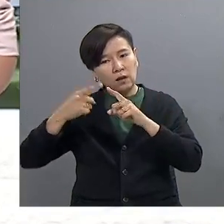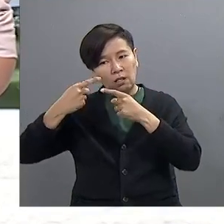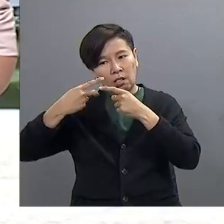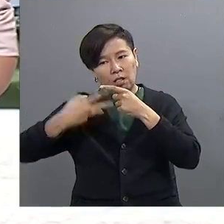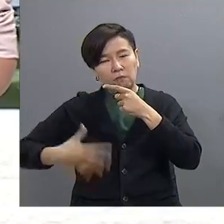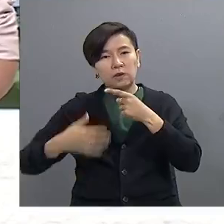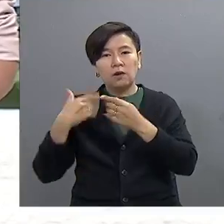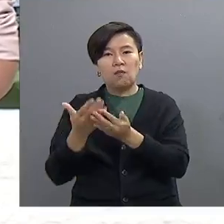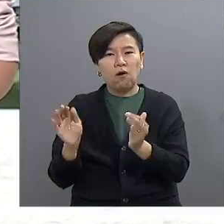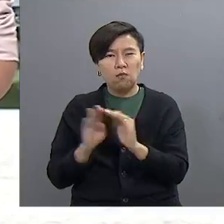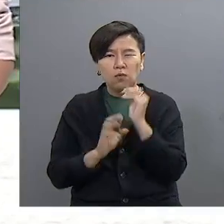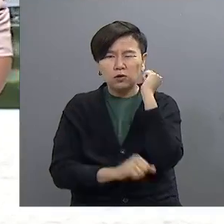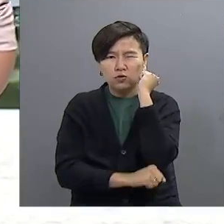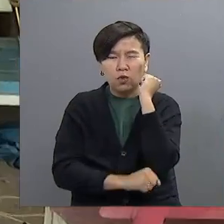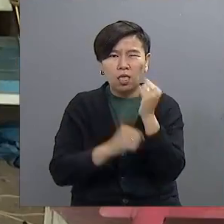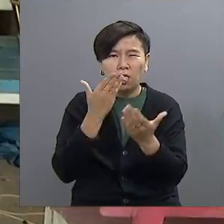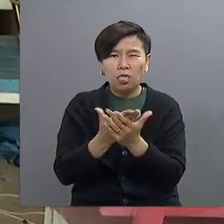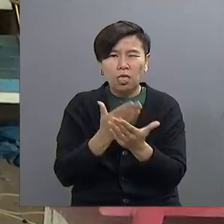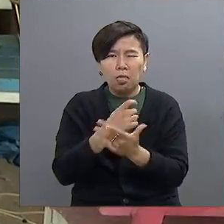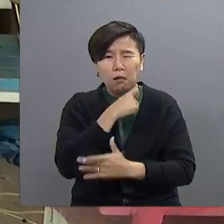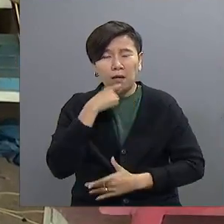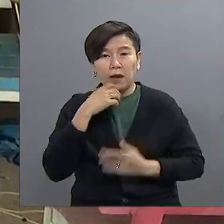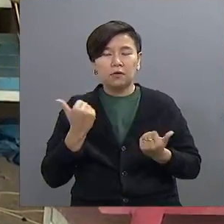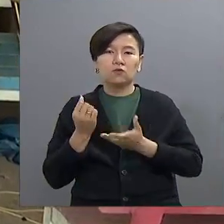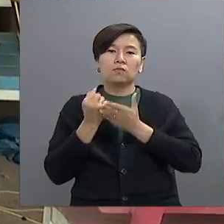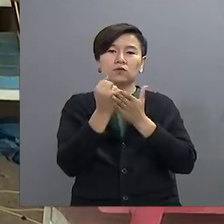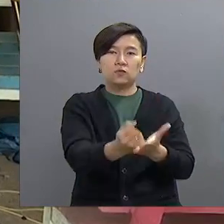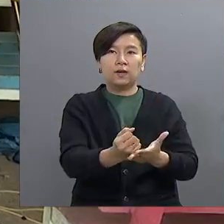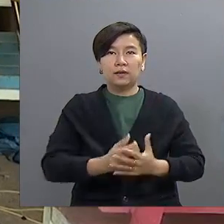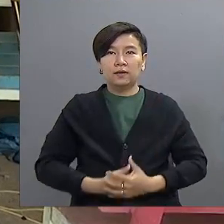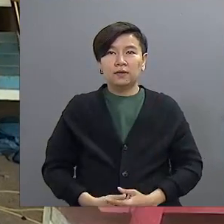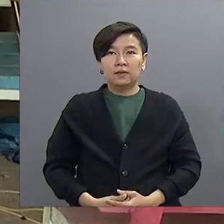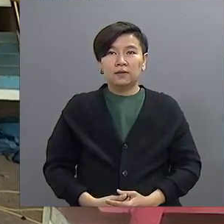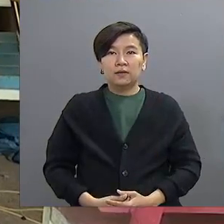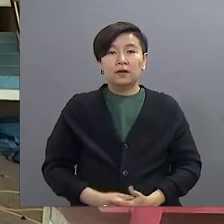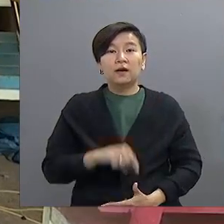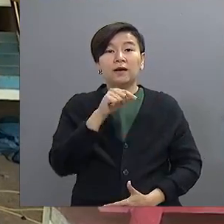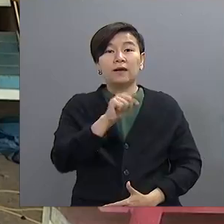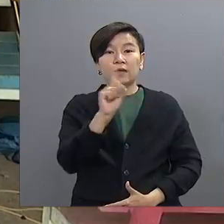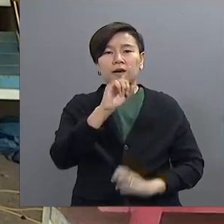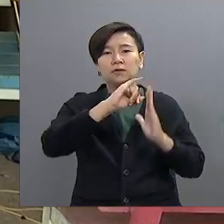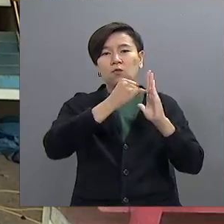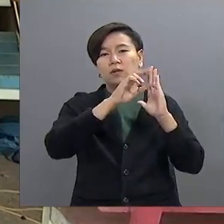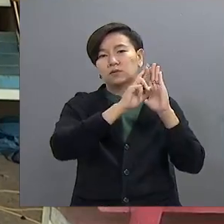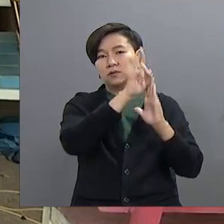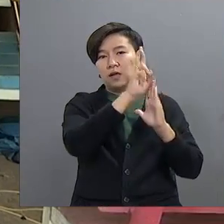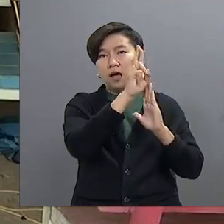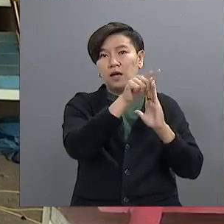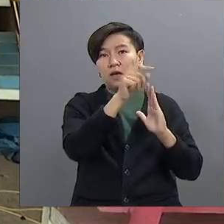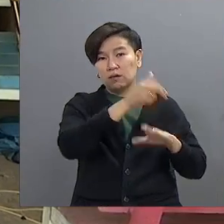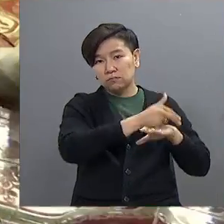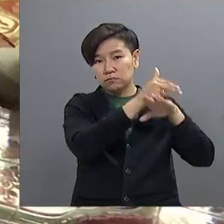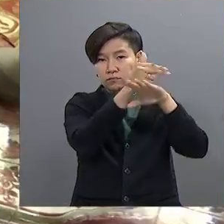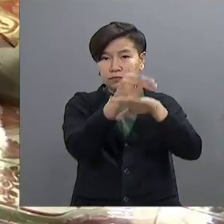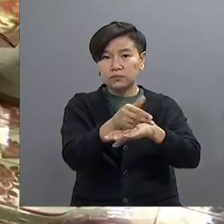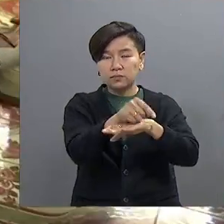ย่ต้องให้ความช่วยเหลือกันค่ะคุณผู้ชมไปกันที่เชียงรายค่ะทีมข่าวร้องทุกข์ลงป้ายนี้ได้รับแจ้งจากเพื่อนบ้านของ